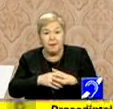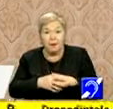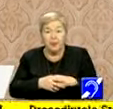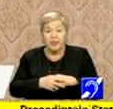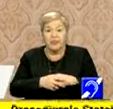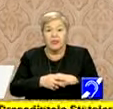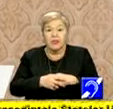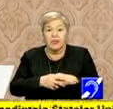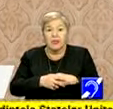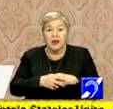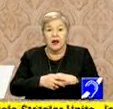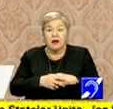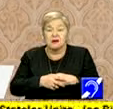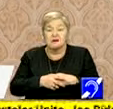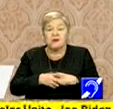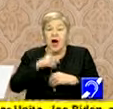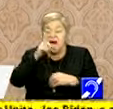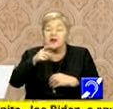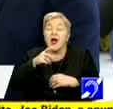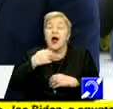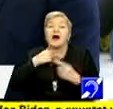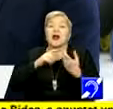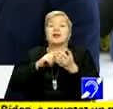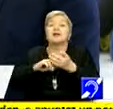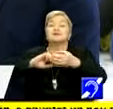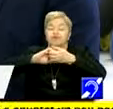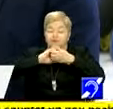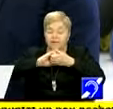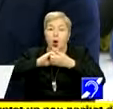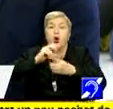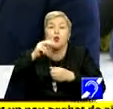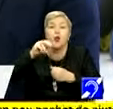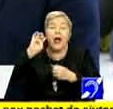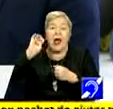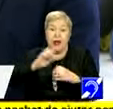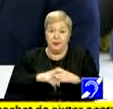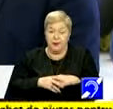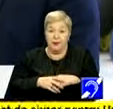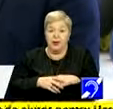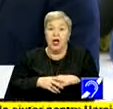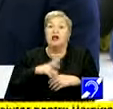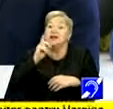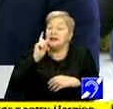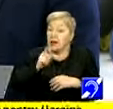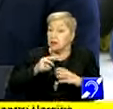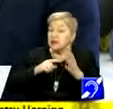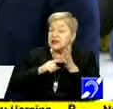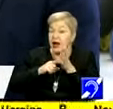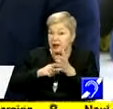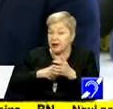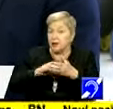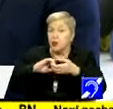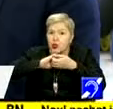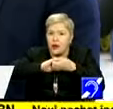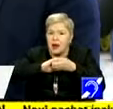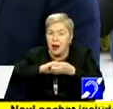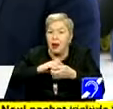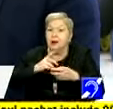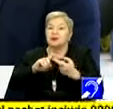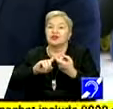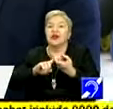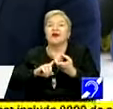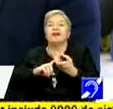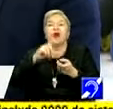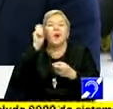în acest exercițiu de solidaritate cu Uniunea Europeană. Și trebuie să demonstrăm unitate în ceea ce privește sancțiunile, pentru că